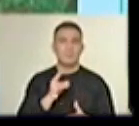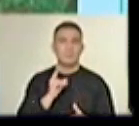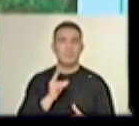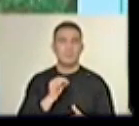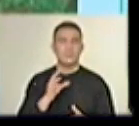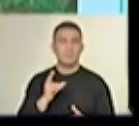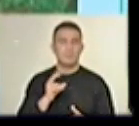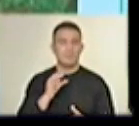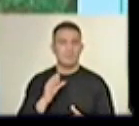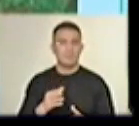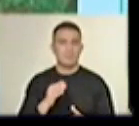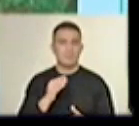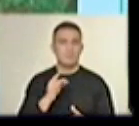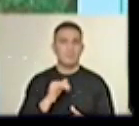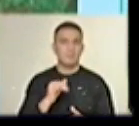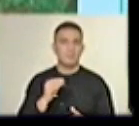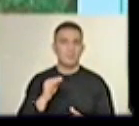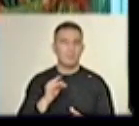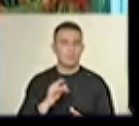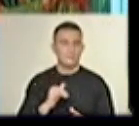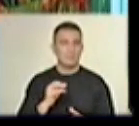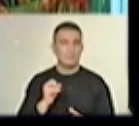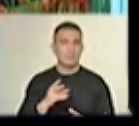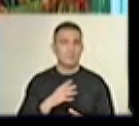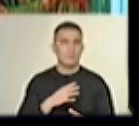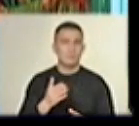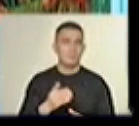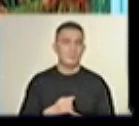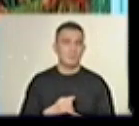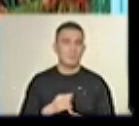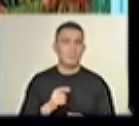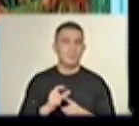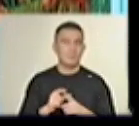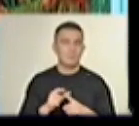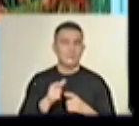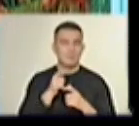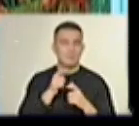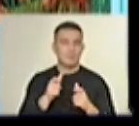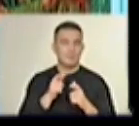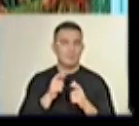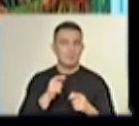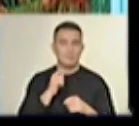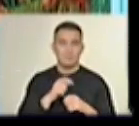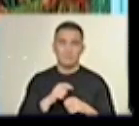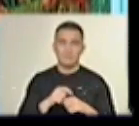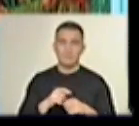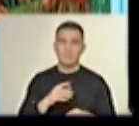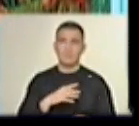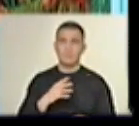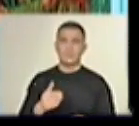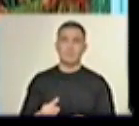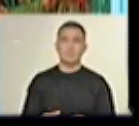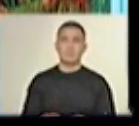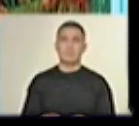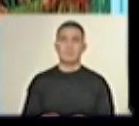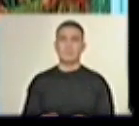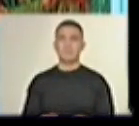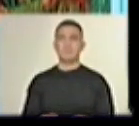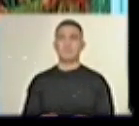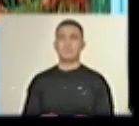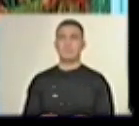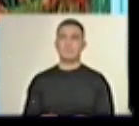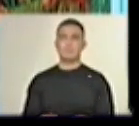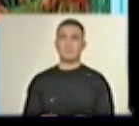фру-фру. Вспомните, фру-фру. С кем постоянно ходил Журка?